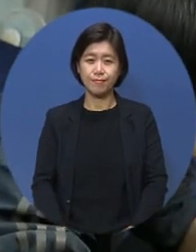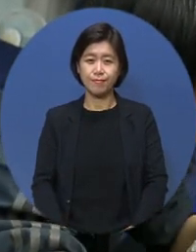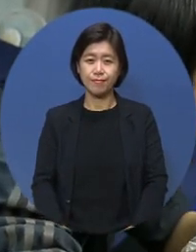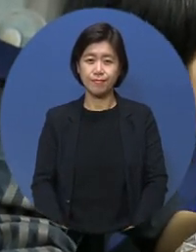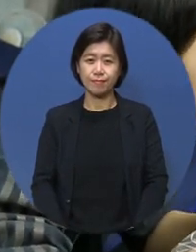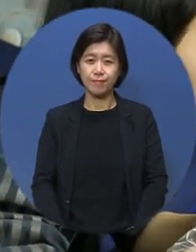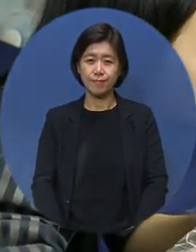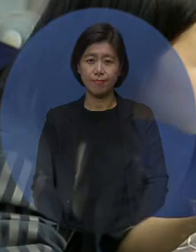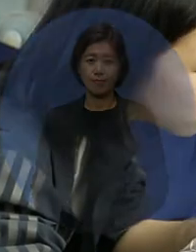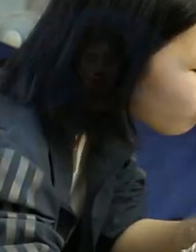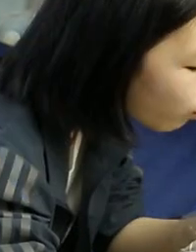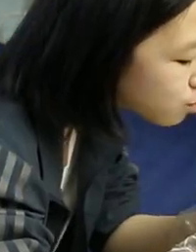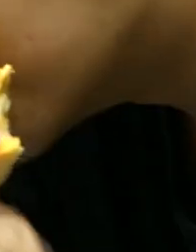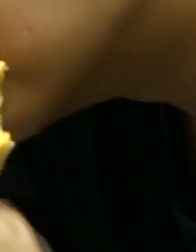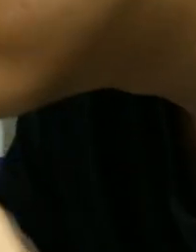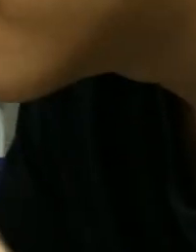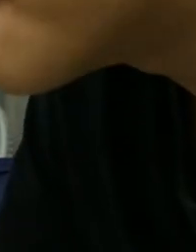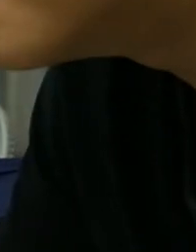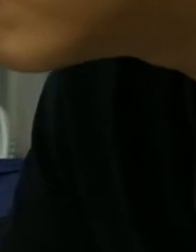남주